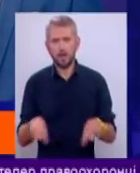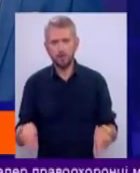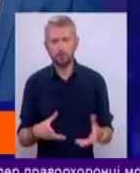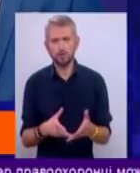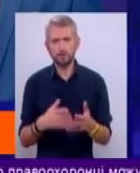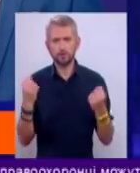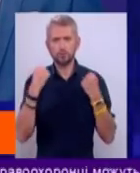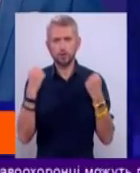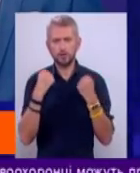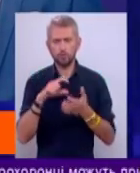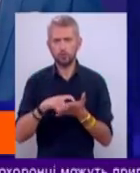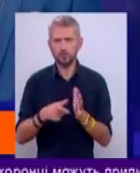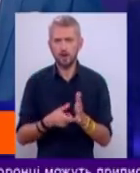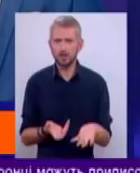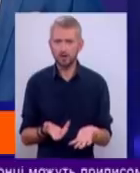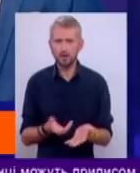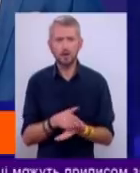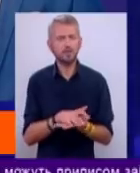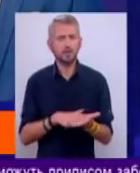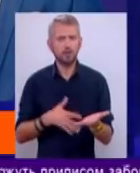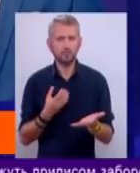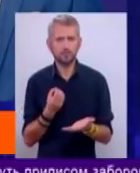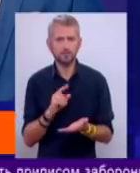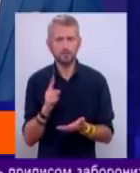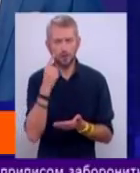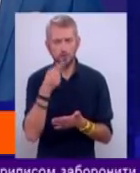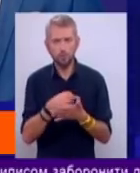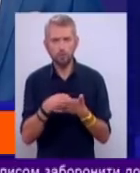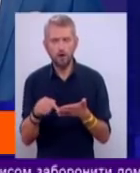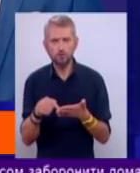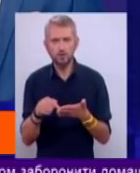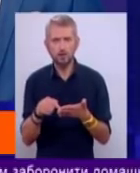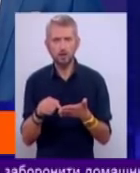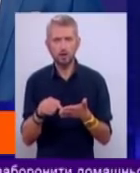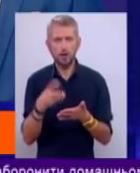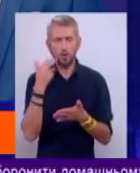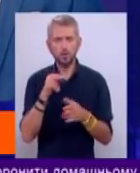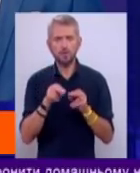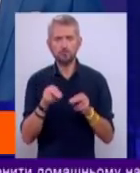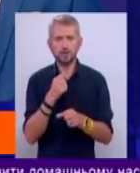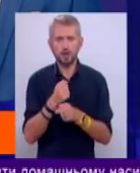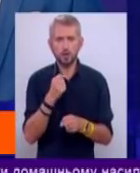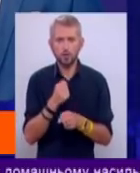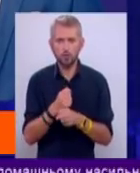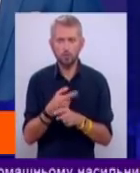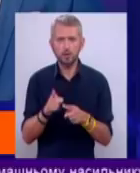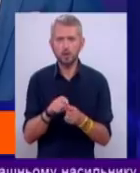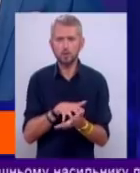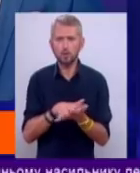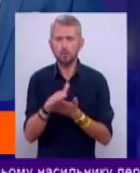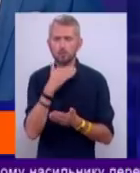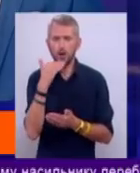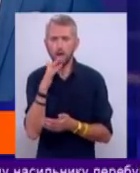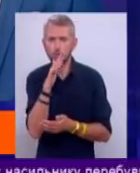в спортивному залі. Далі, зауваження, коли вчитель робить, на це уходить дуже багато